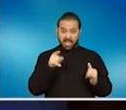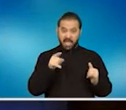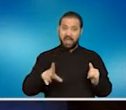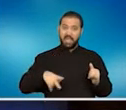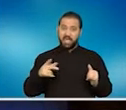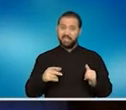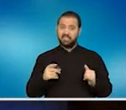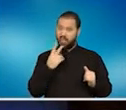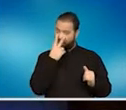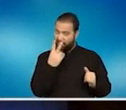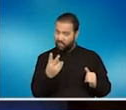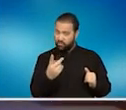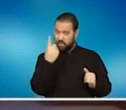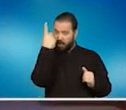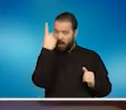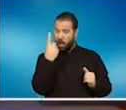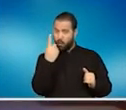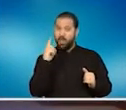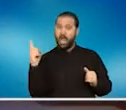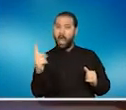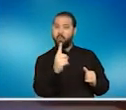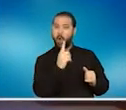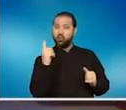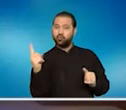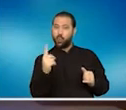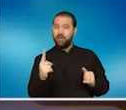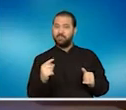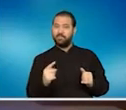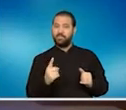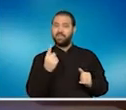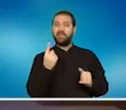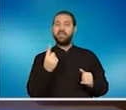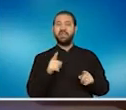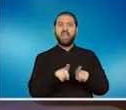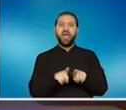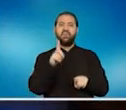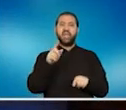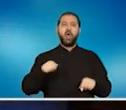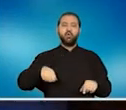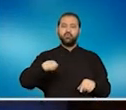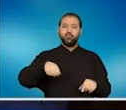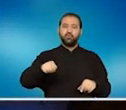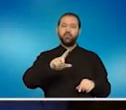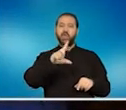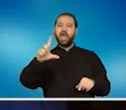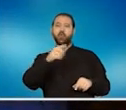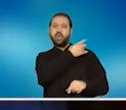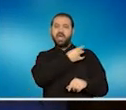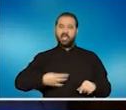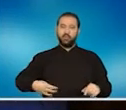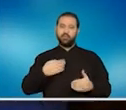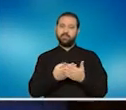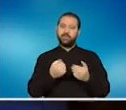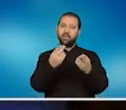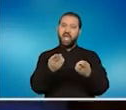el este considerat ca un apostol, ca un slujitor al lui Hristos, pentru